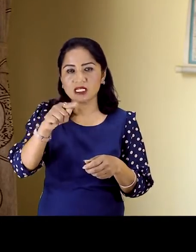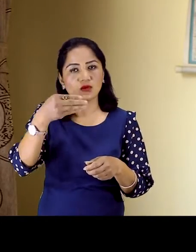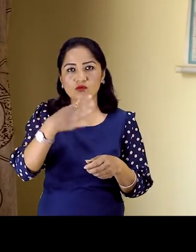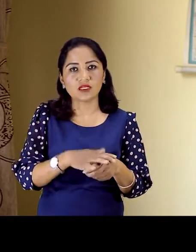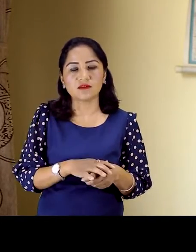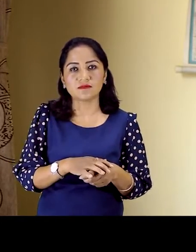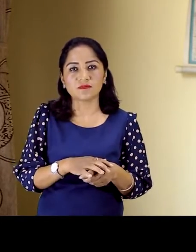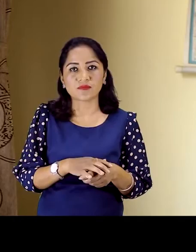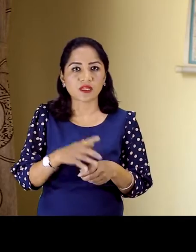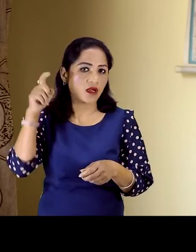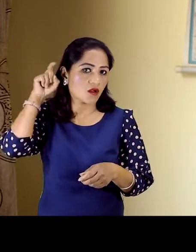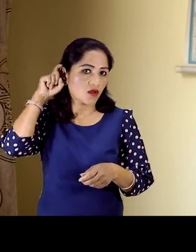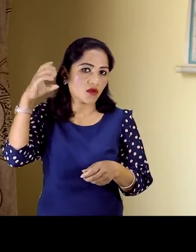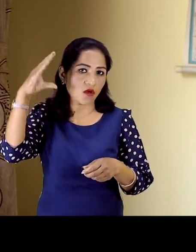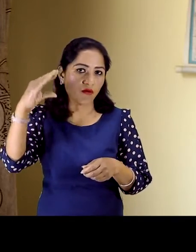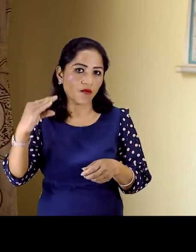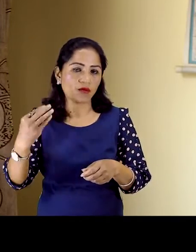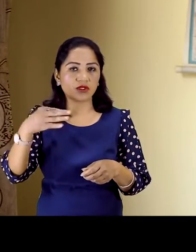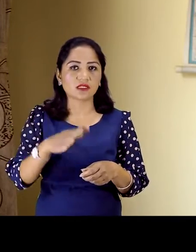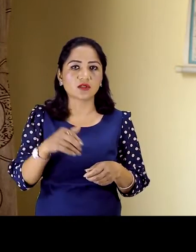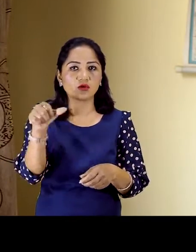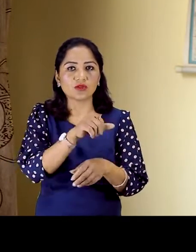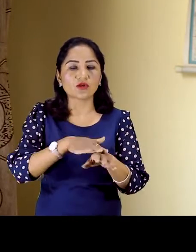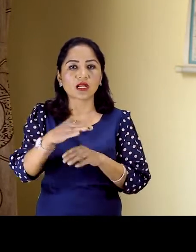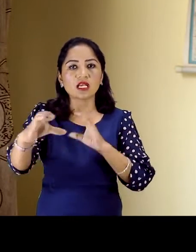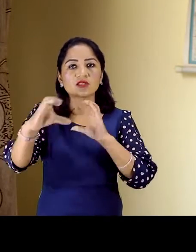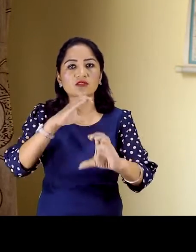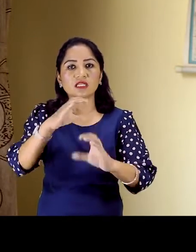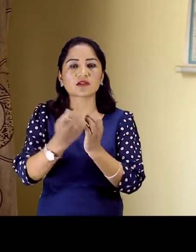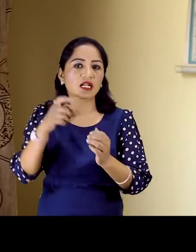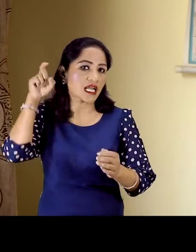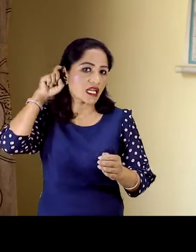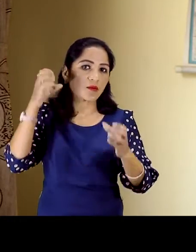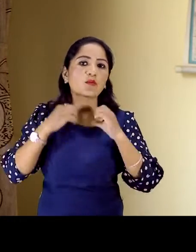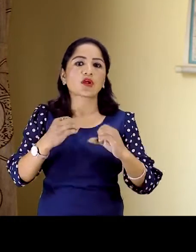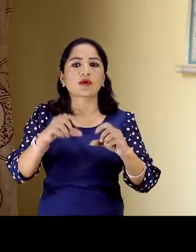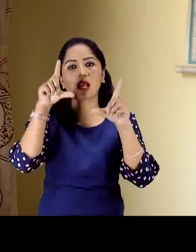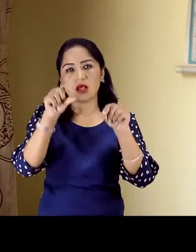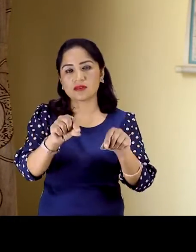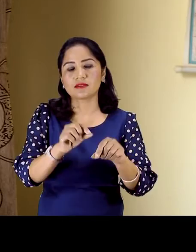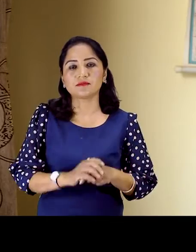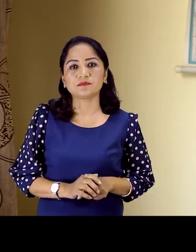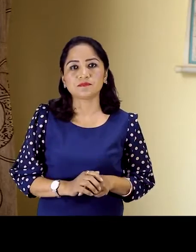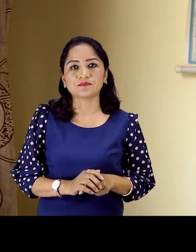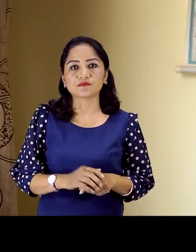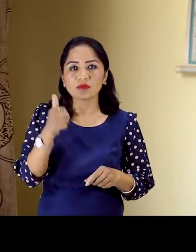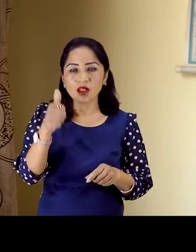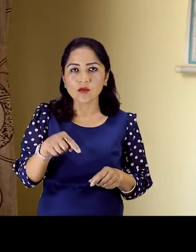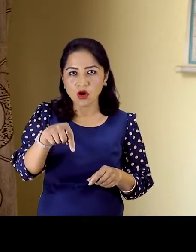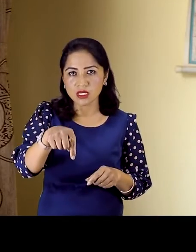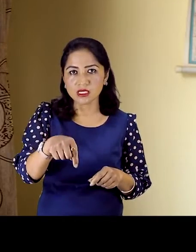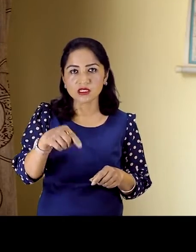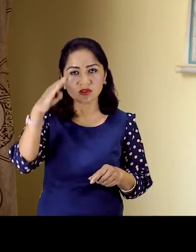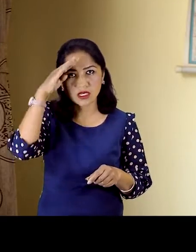हो बूलड़ दो आपाई घ्रय नाइ शुदाइगा को उनुचे हा हुआ र अधरे उननारले संचार गरनकोला हःरी नेट नेट नभे अब्सक्रापय